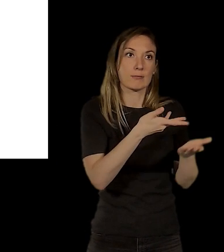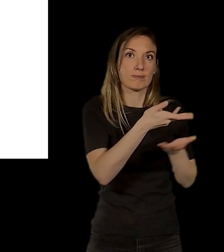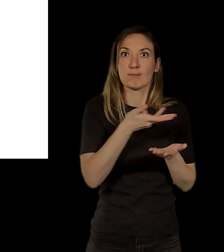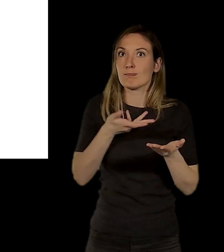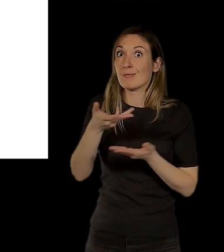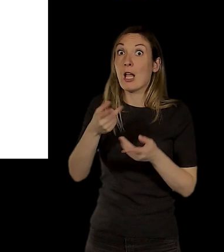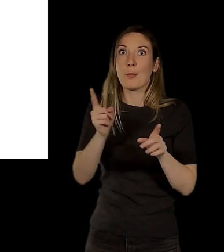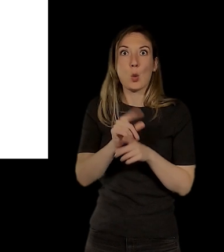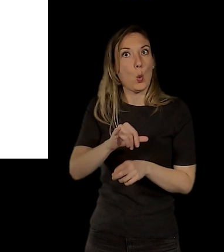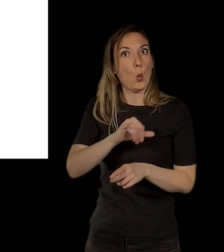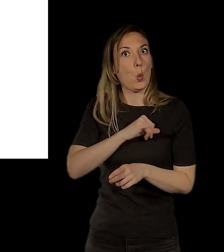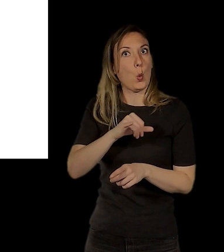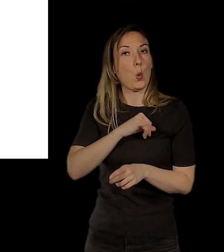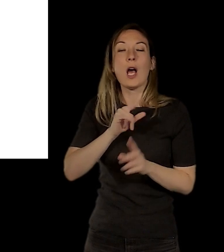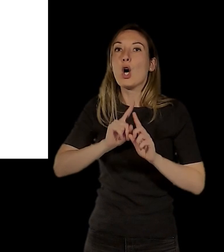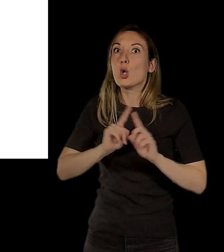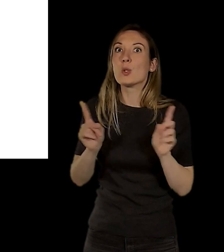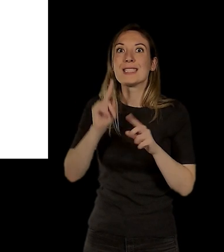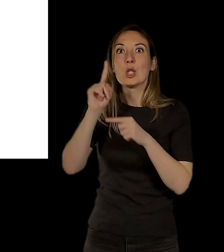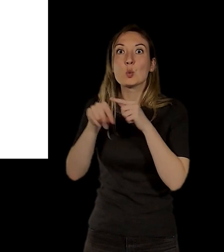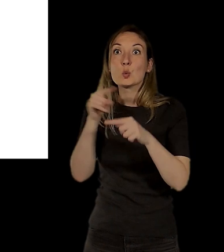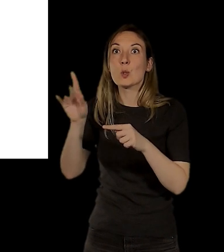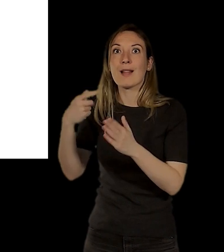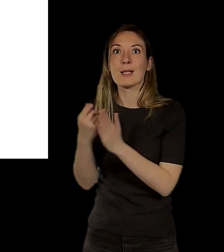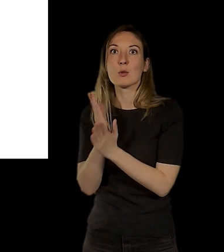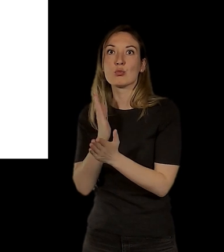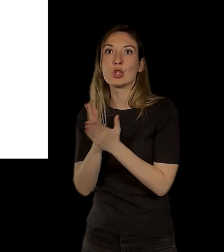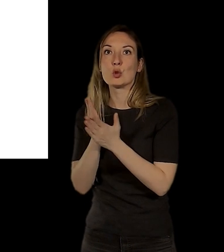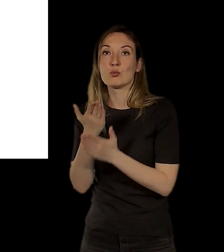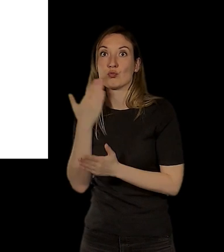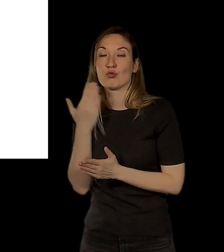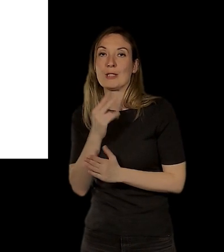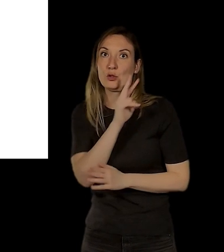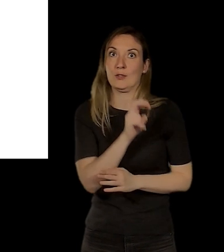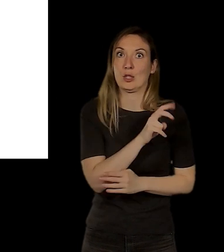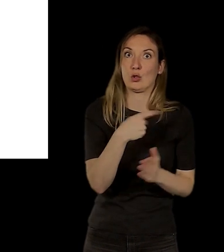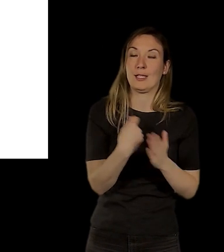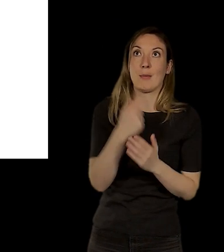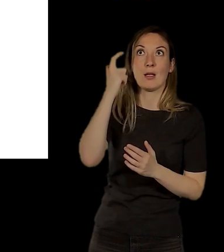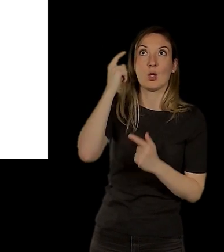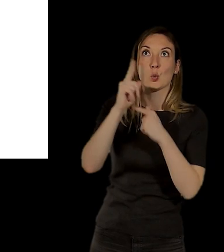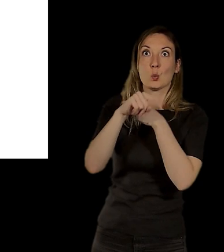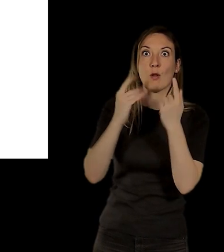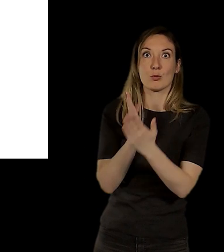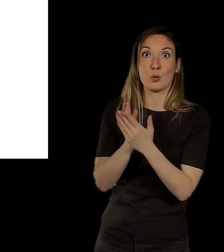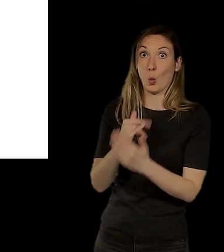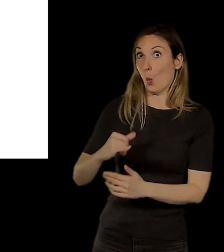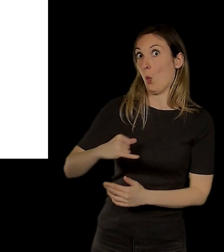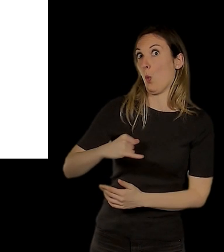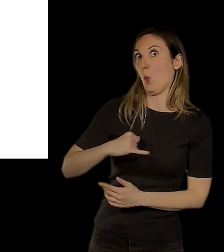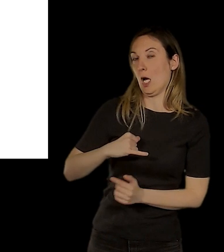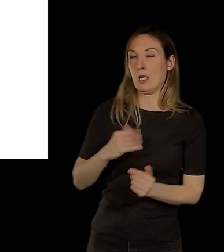mezi různými kulturami a přístupům k dopravnímu plánování. Takže